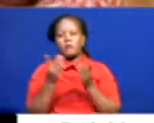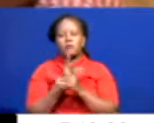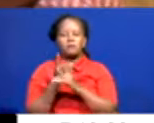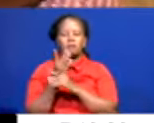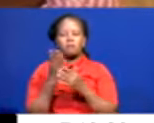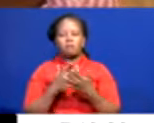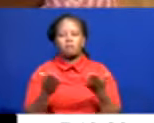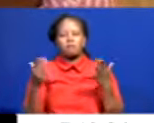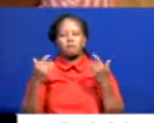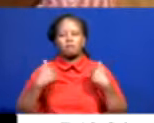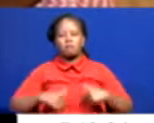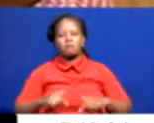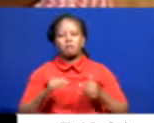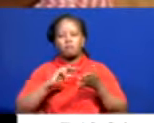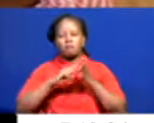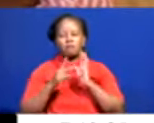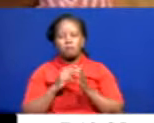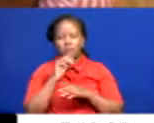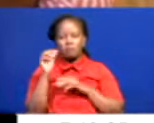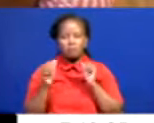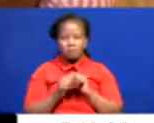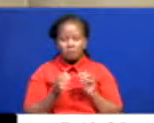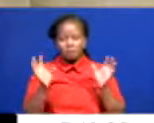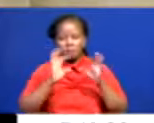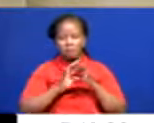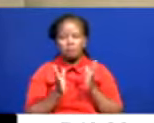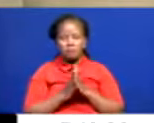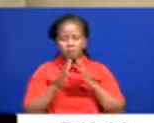kinachoangazia masuala ya uwiano wa kidini.